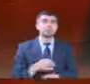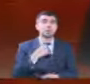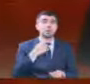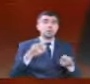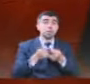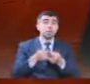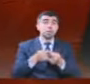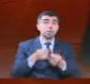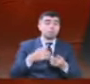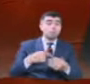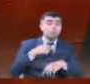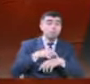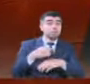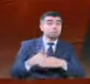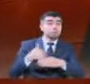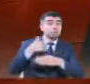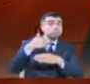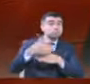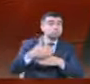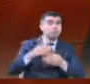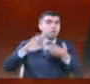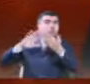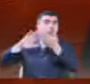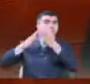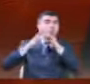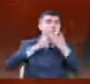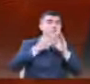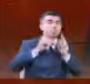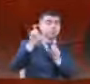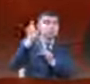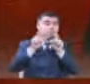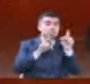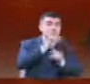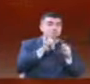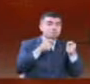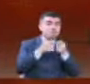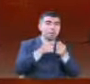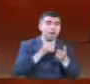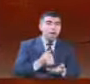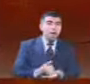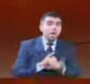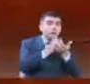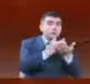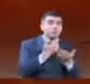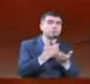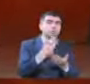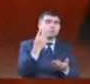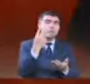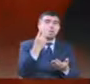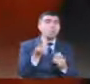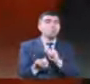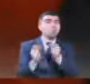الان العدد ديال التعاونيات اللي هما مكونات اساسيه ديال الاقتصاد الاجتماعي والتضامني ضاعف